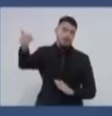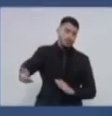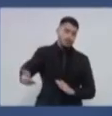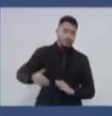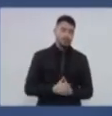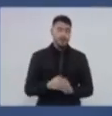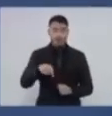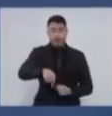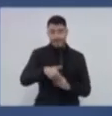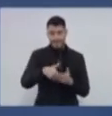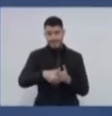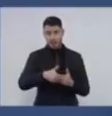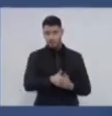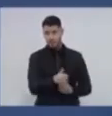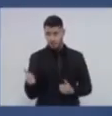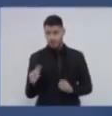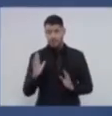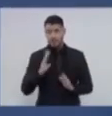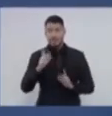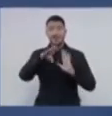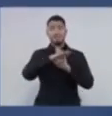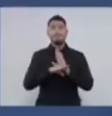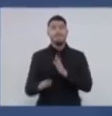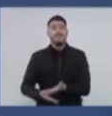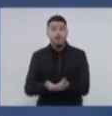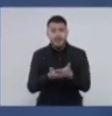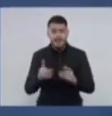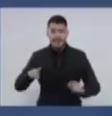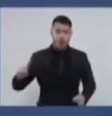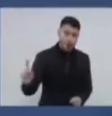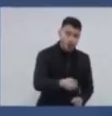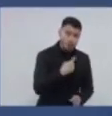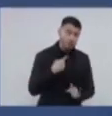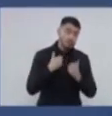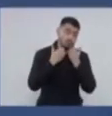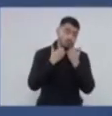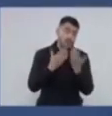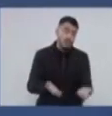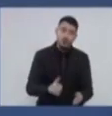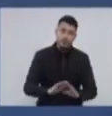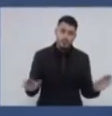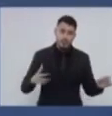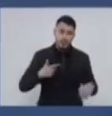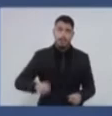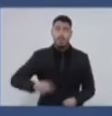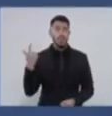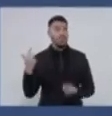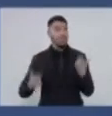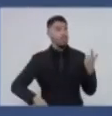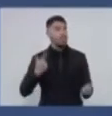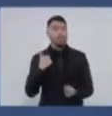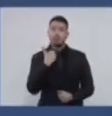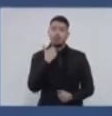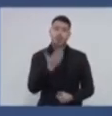κυβέρνηση κινείται οργανωμένα η εισβολή στην ουκρανία έχει πυροδοτήσει σοβαρές αναταράξεις έχουν σημειωθεί ρεκόρ υψηλών